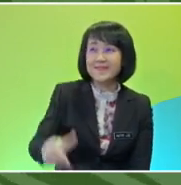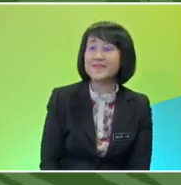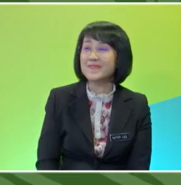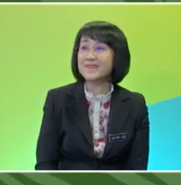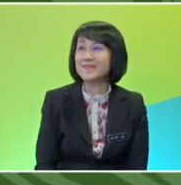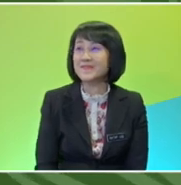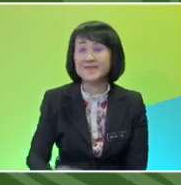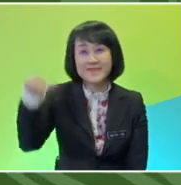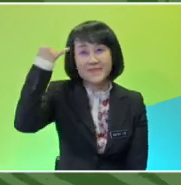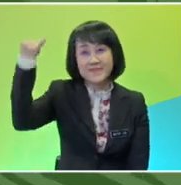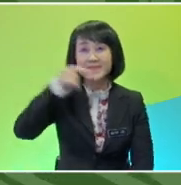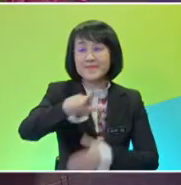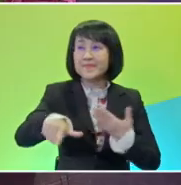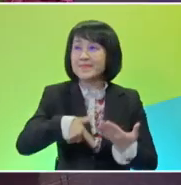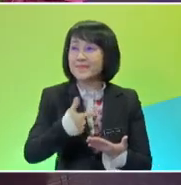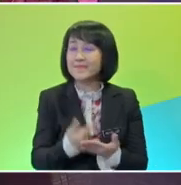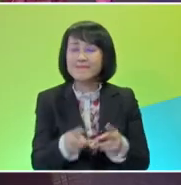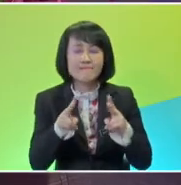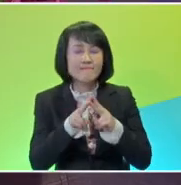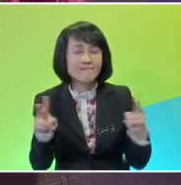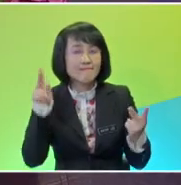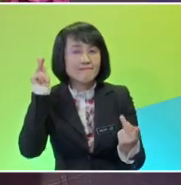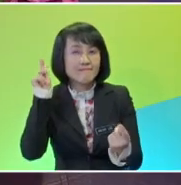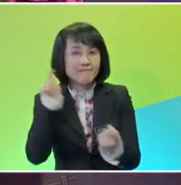keseluruhan yang paling tepat